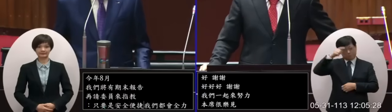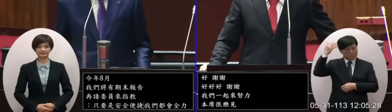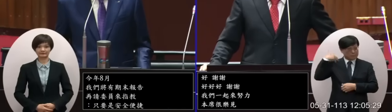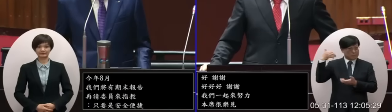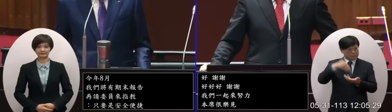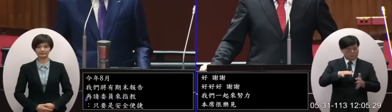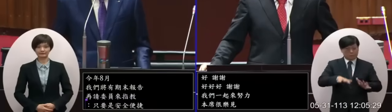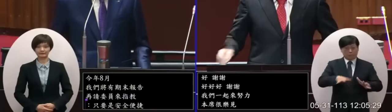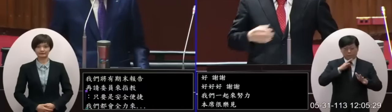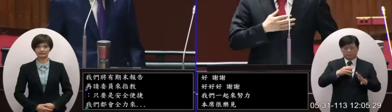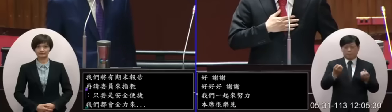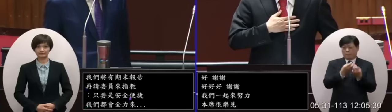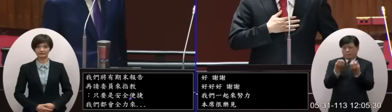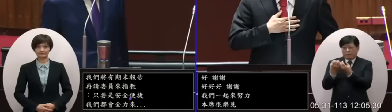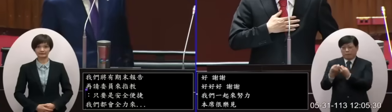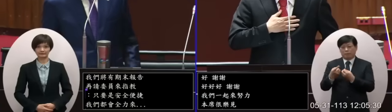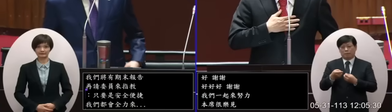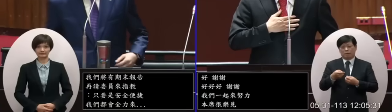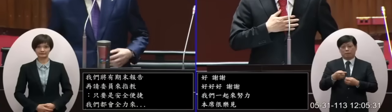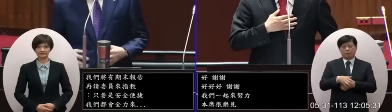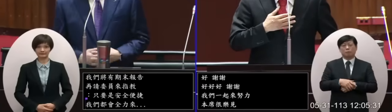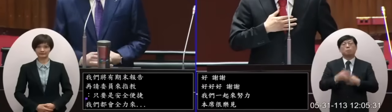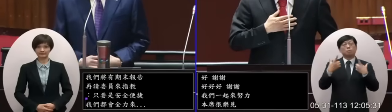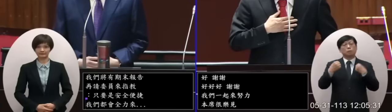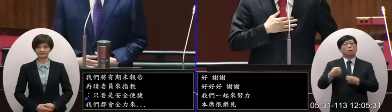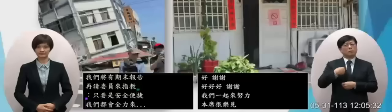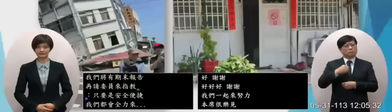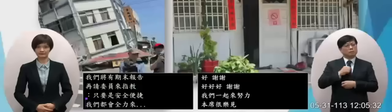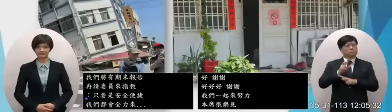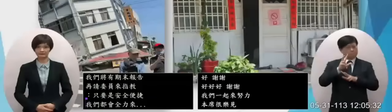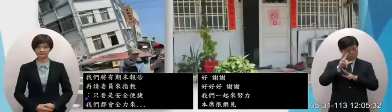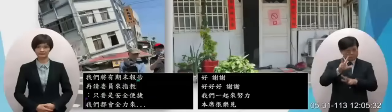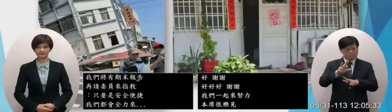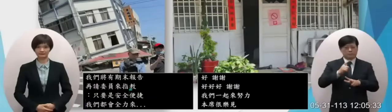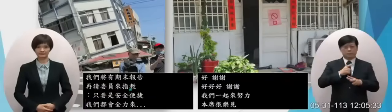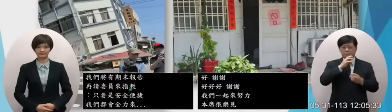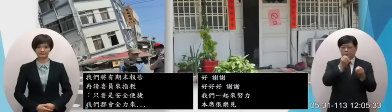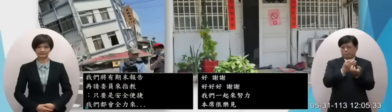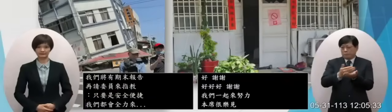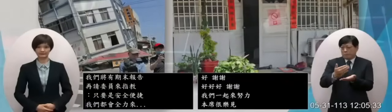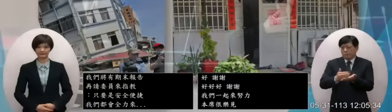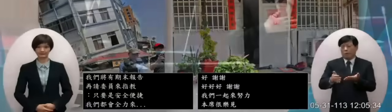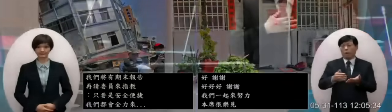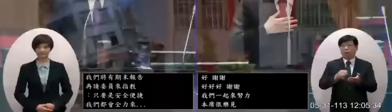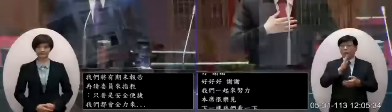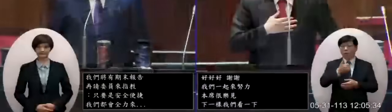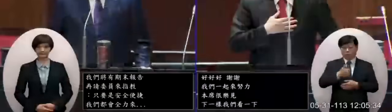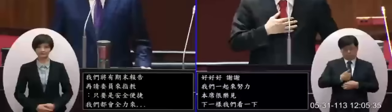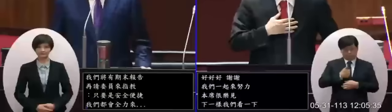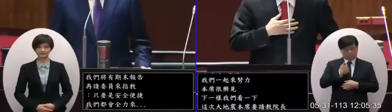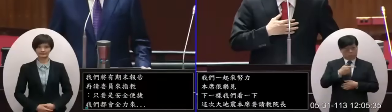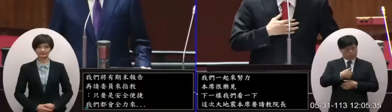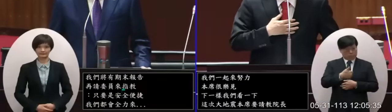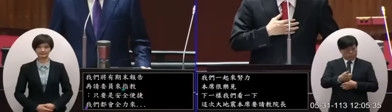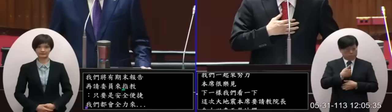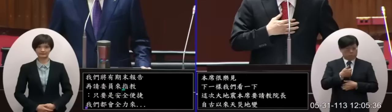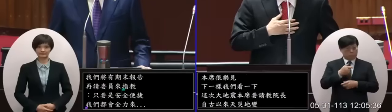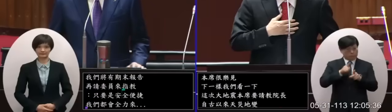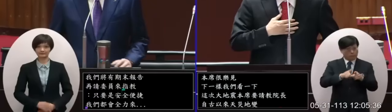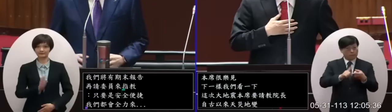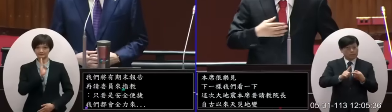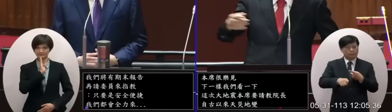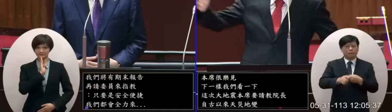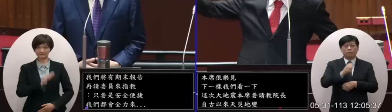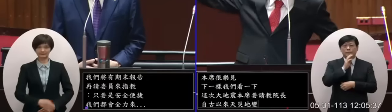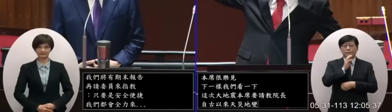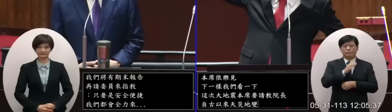灾地变啊，是不是啊？我们要诚心的消灾止福，是不是要心存善念，对不对？ 是